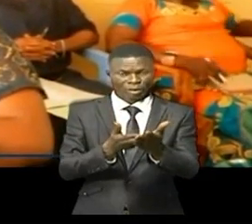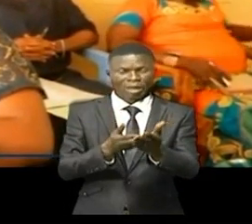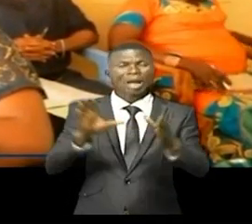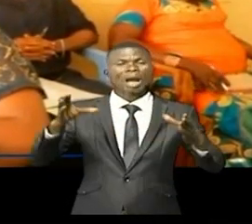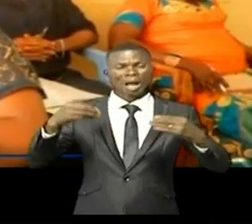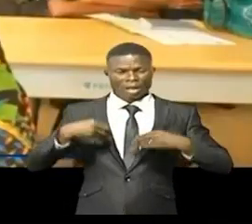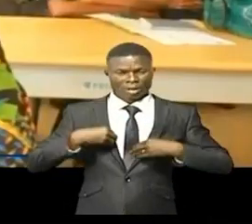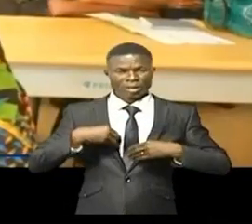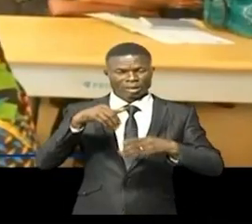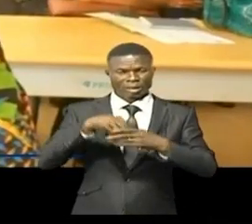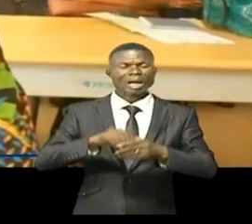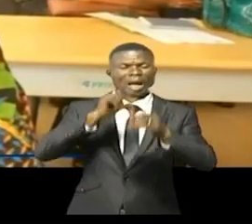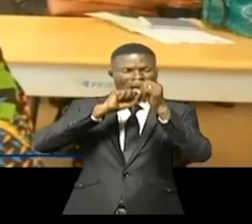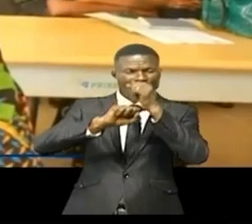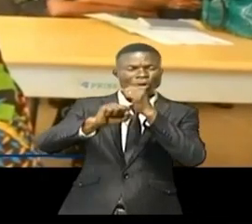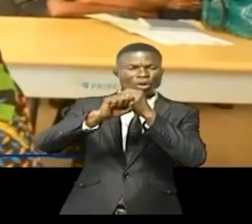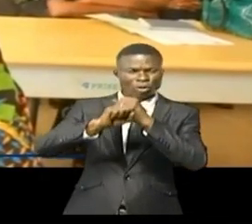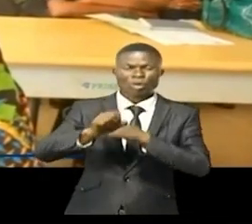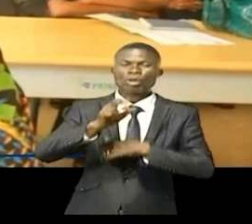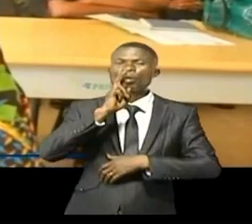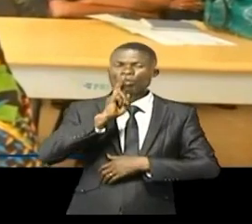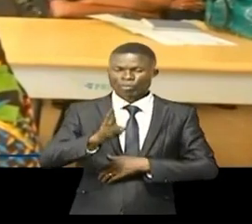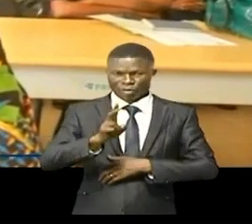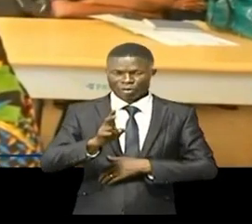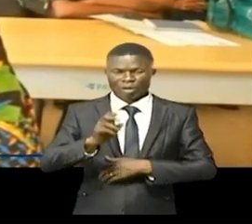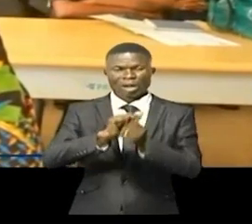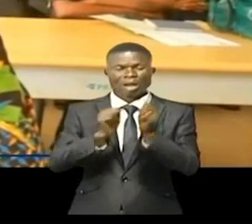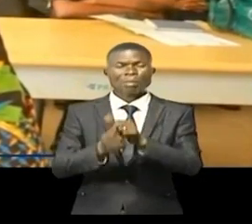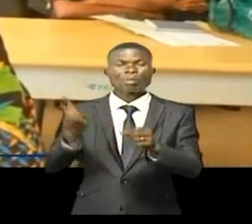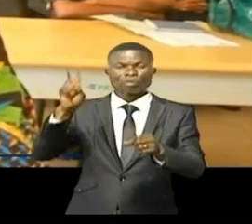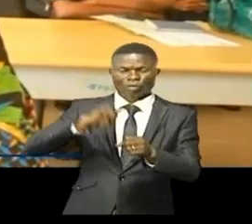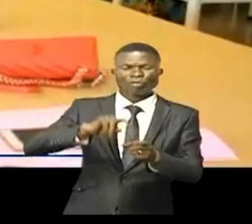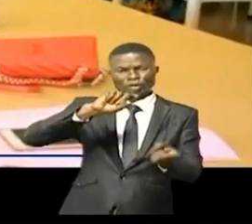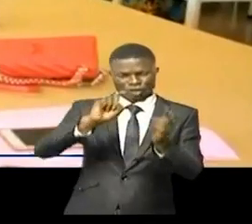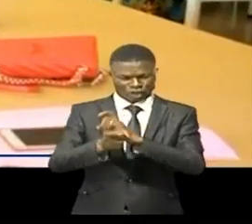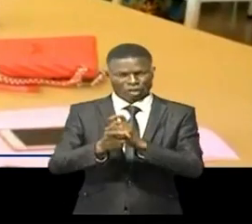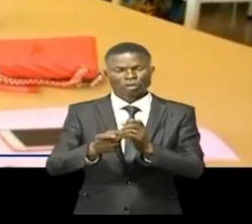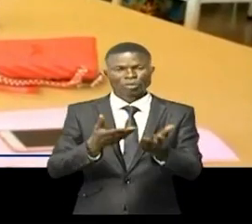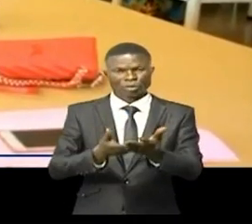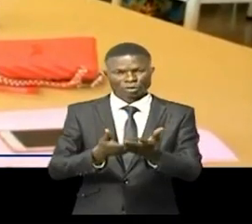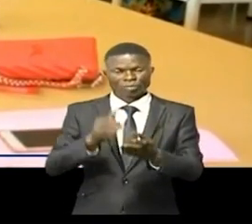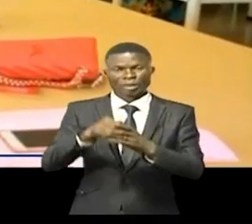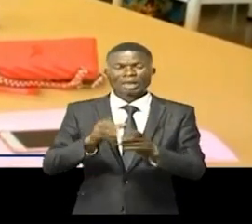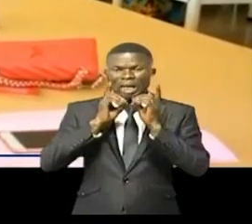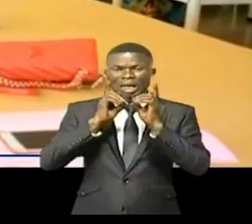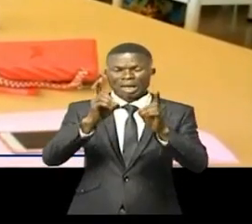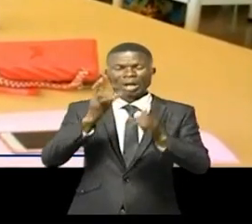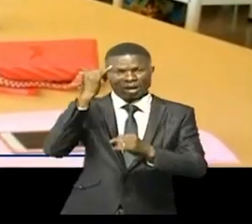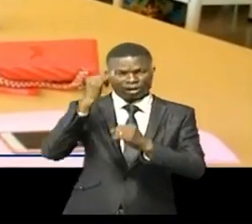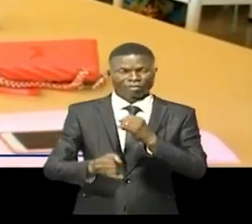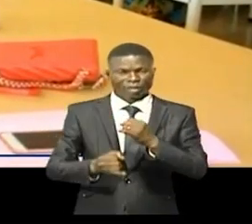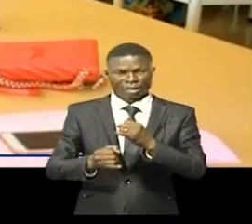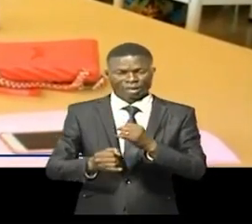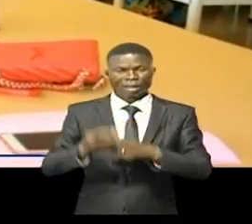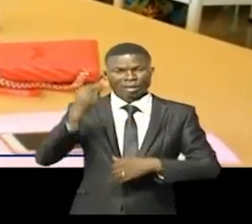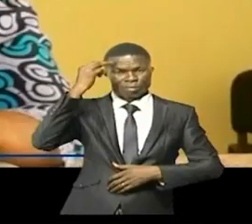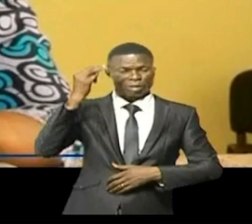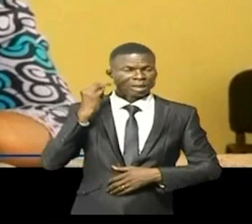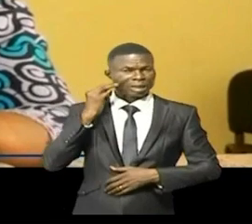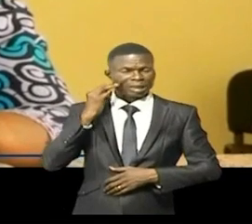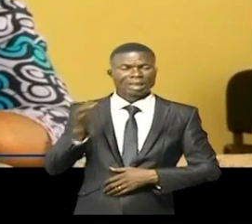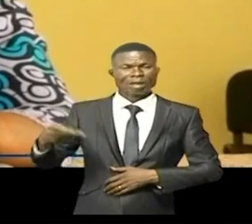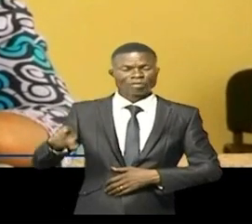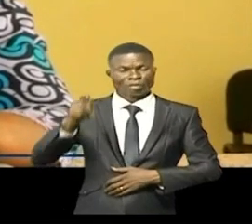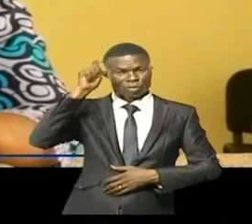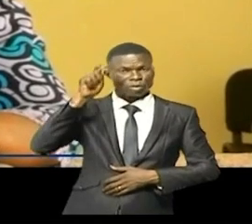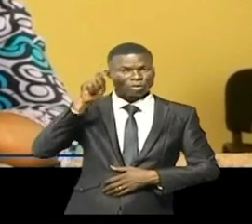qu'à travers la sensibilisation, les pratiques rétrogrades changeront. Dans son discours de clôture, la ministre provinciale du